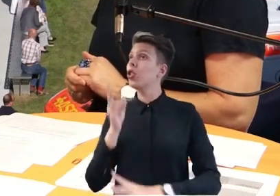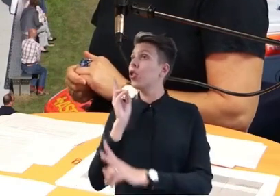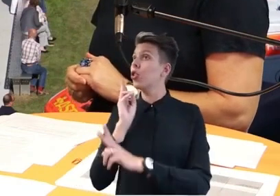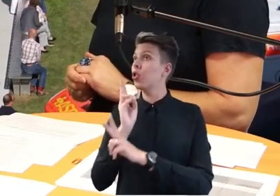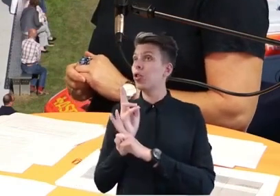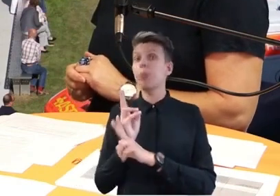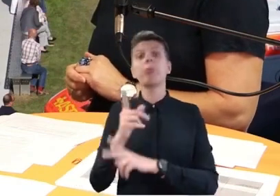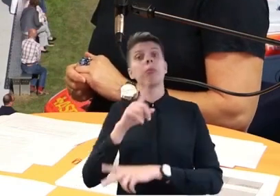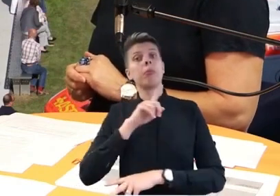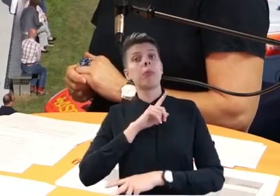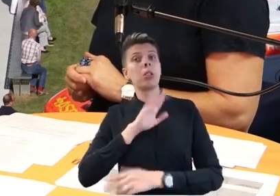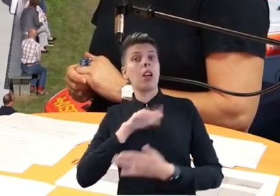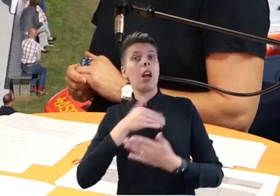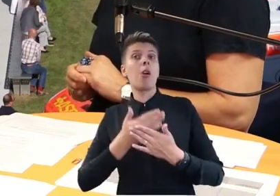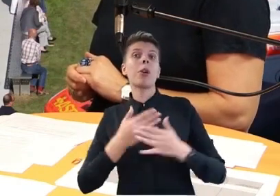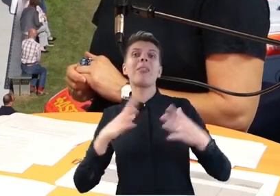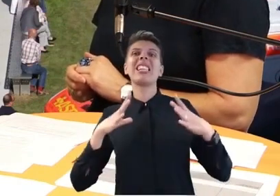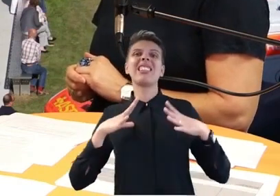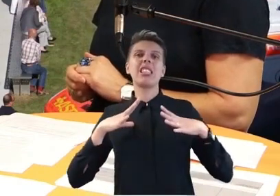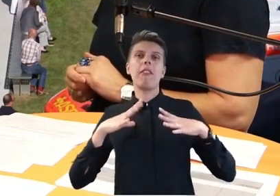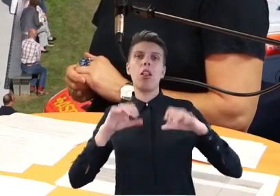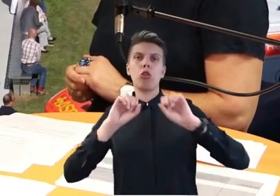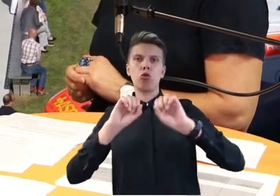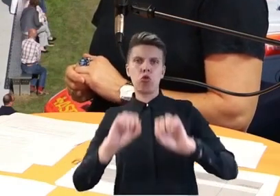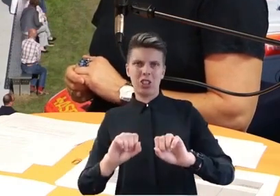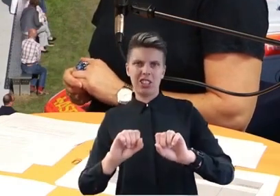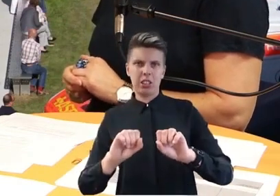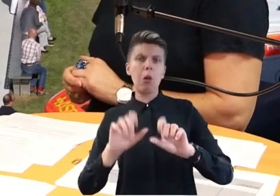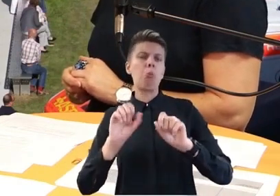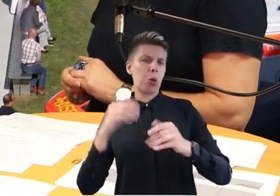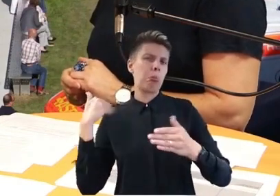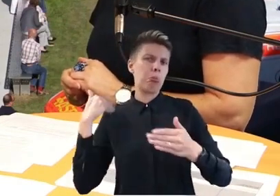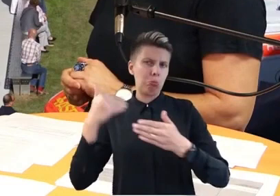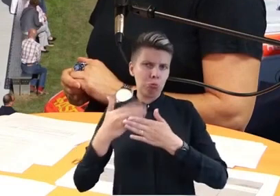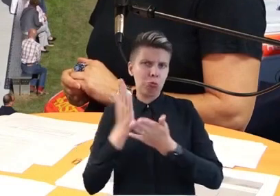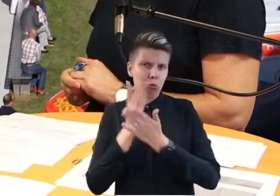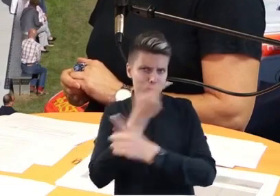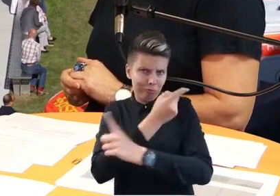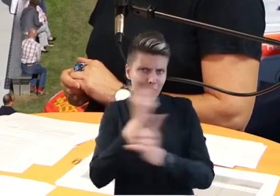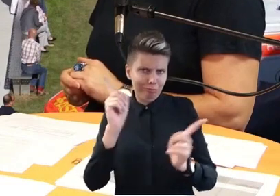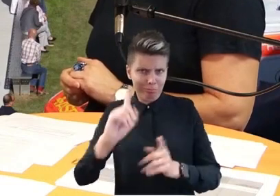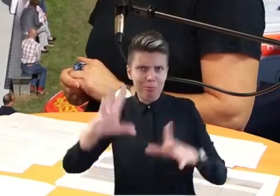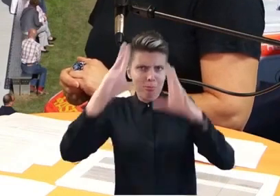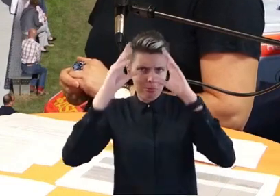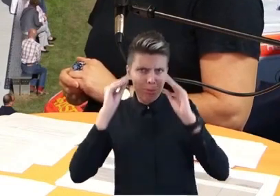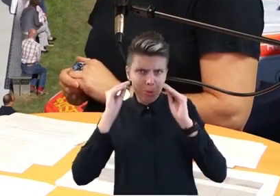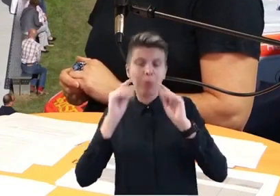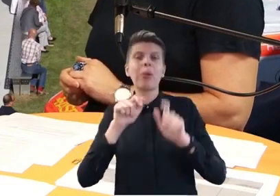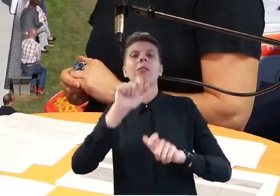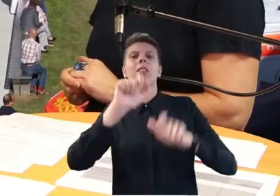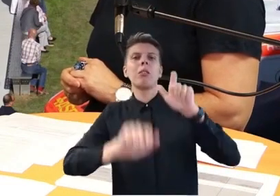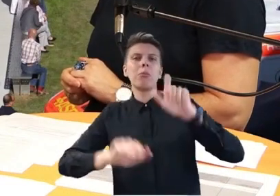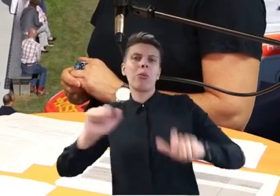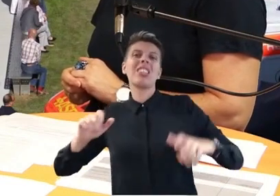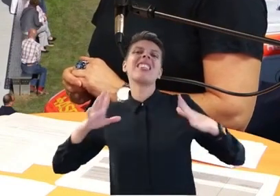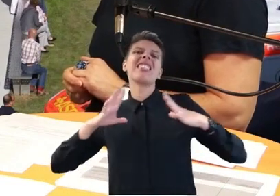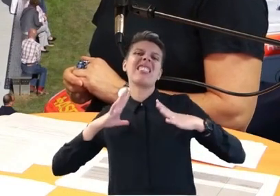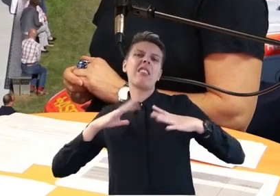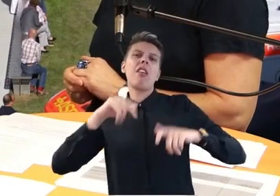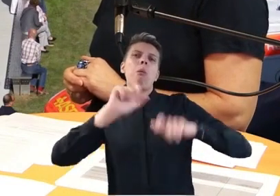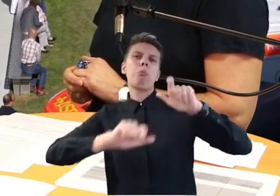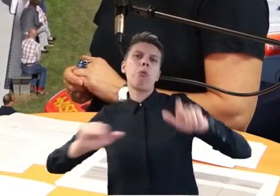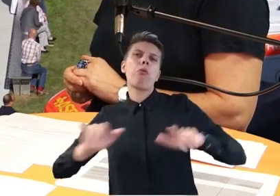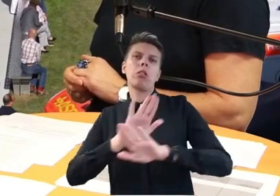den Zivilschutz. Da haben Sie ja heute sicher auch schon einiges zugehört, dass es da um den Schutz der Bevölkerung geht und hierbei ja speziell um den medizinischen Schutz